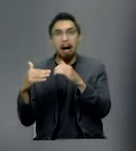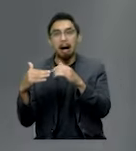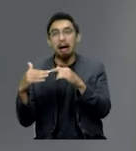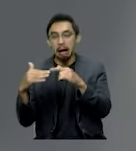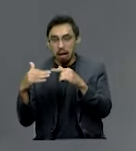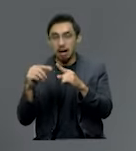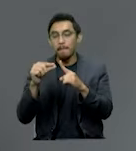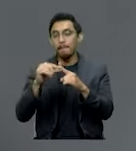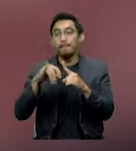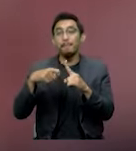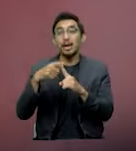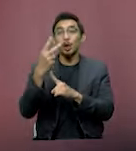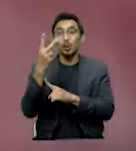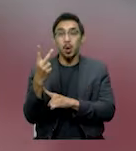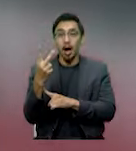Kosambi, Tangerang, Banten.